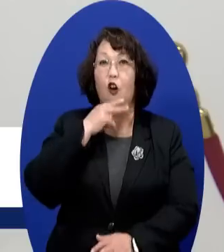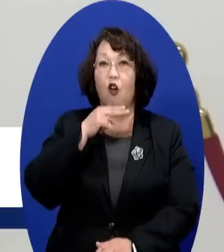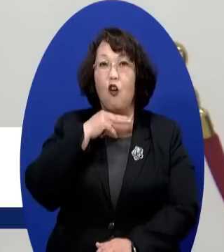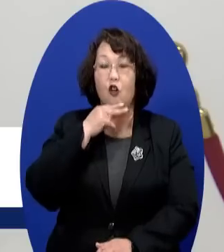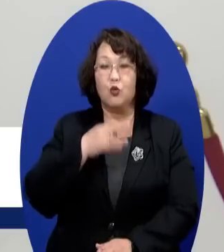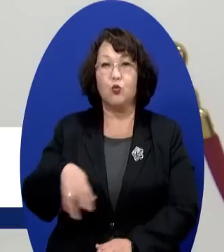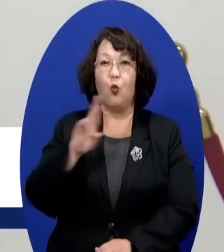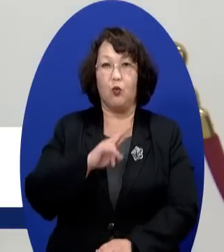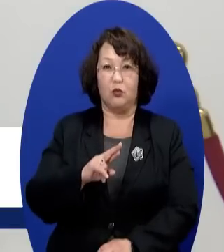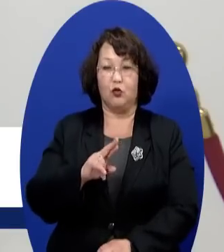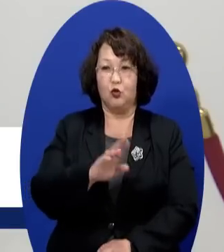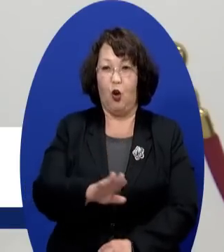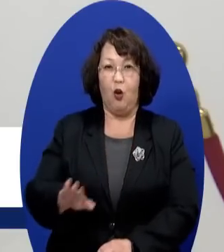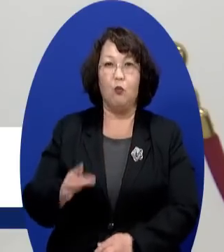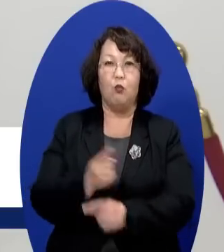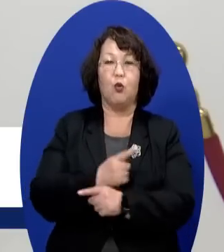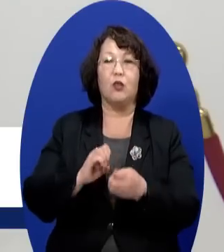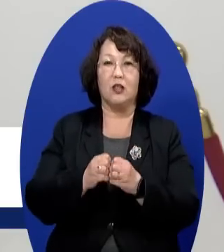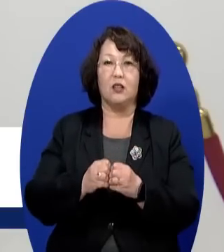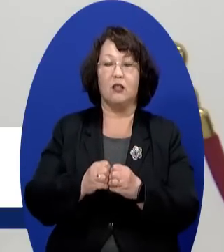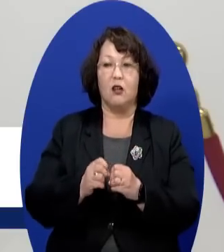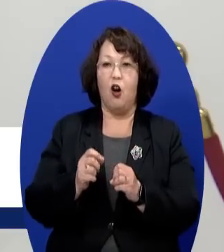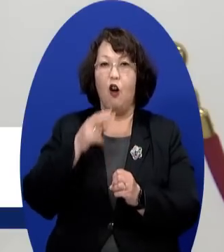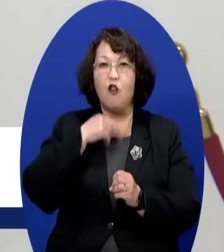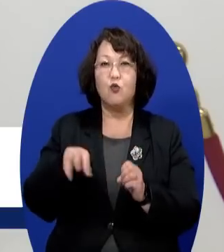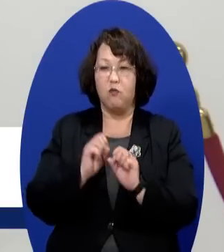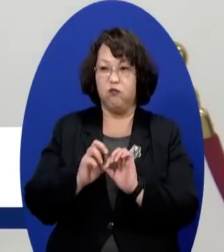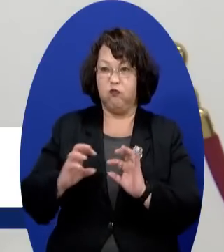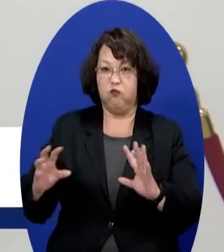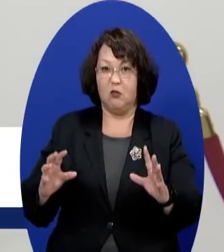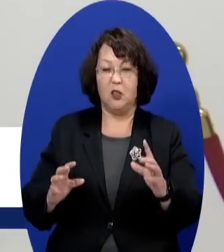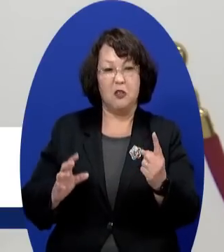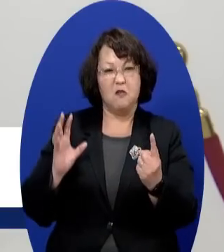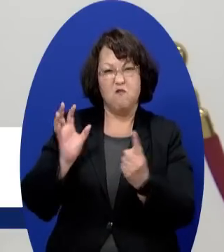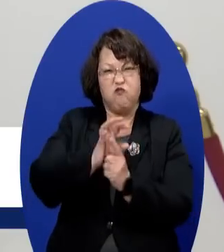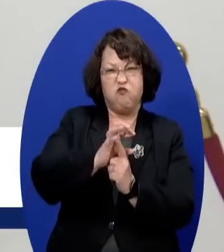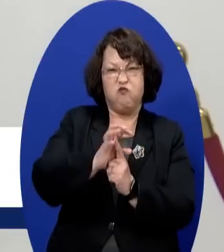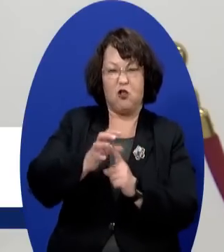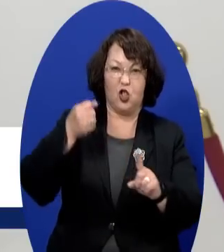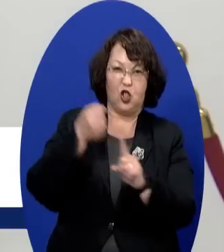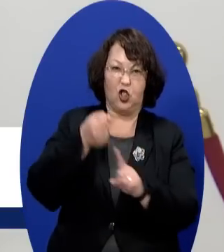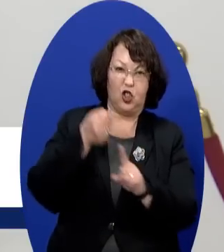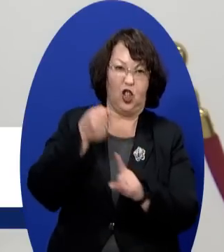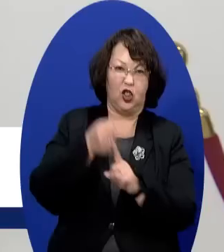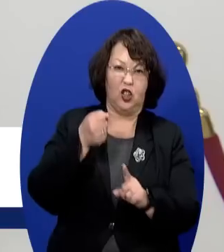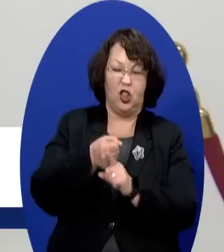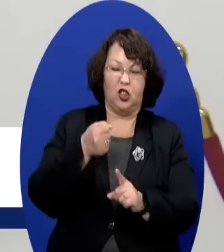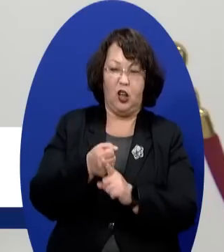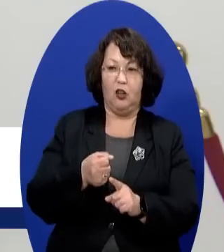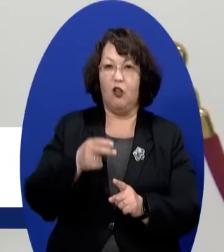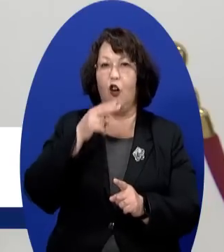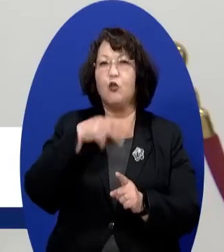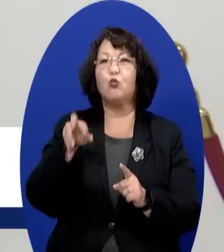бол ялангуяа одоо бүлгэрийн нийлж одоо бусдынхаа зодох тий одоо бусдын бид одоо халдаж